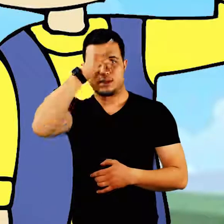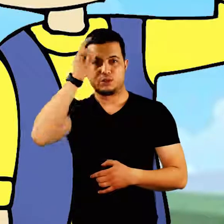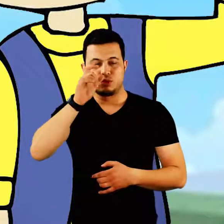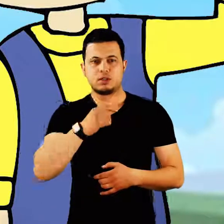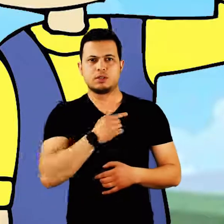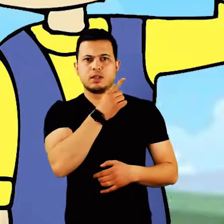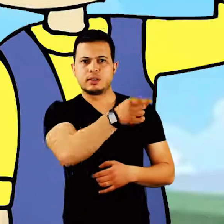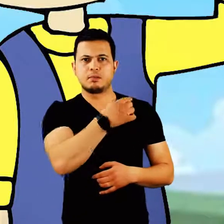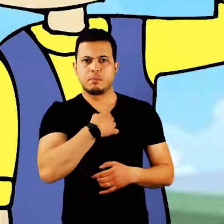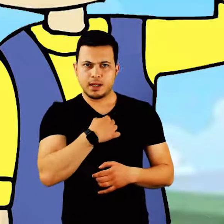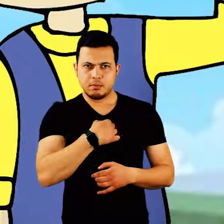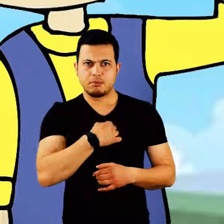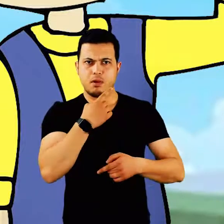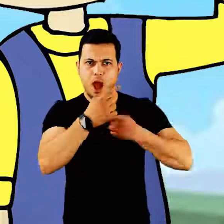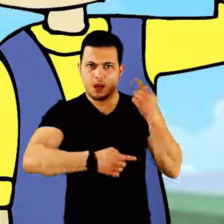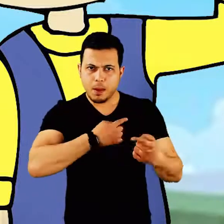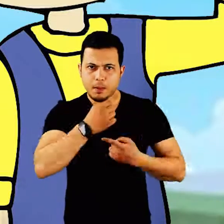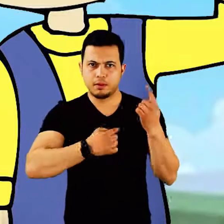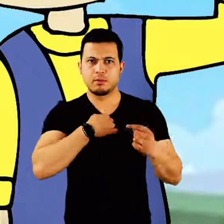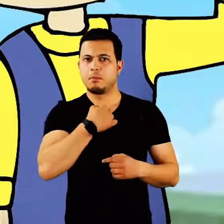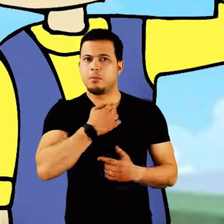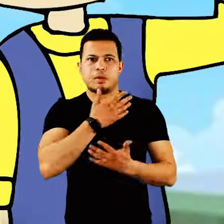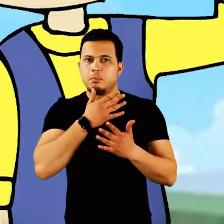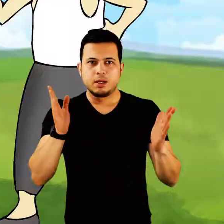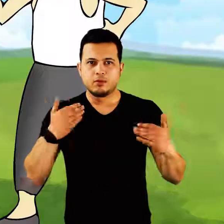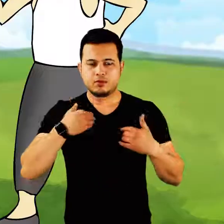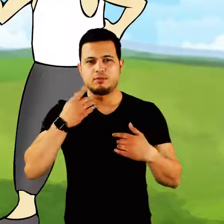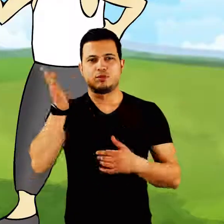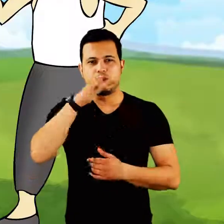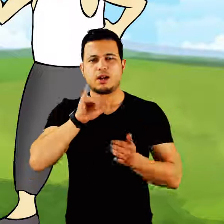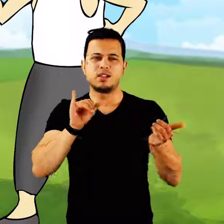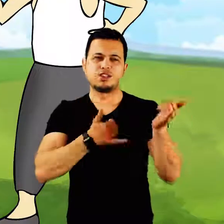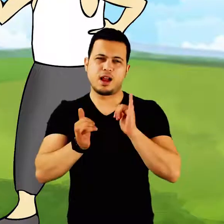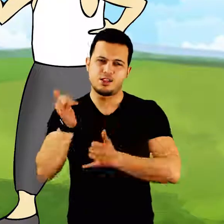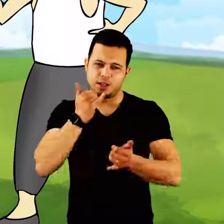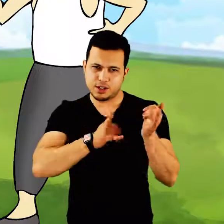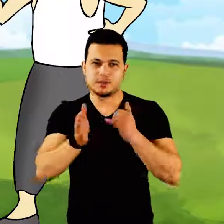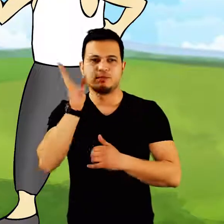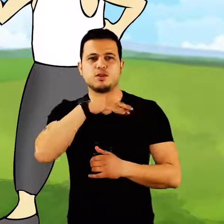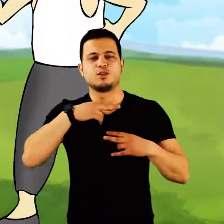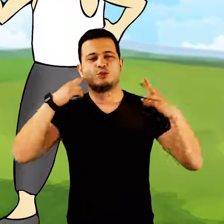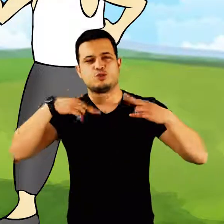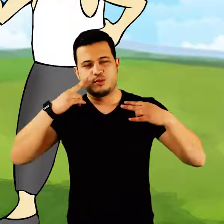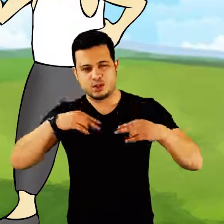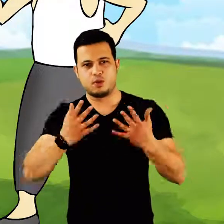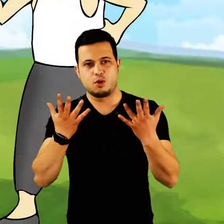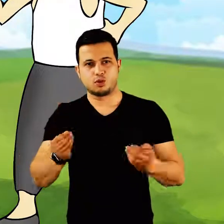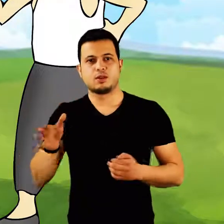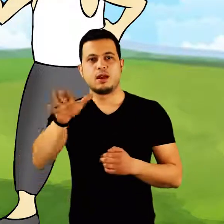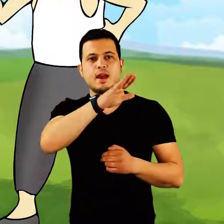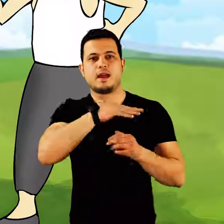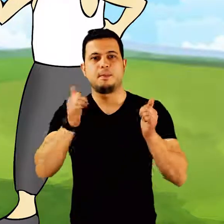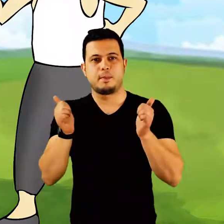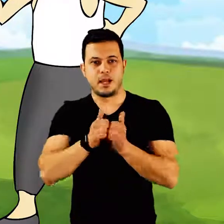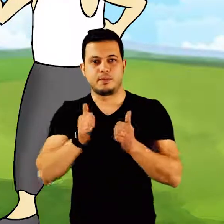benim akrabalarımsınız da ben mi bilmiyorum? Diye şakalaşıp onlara gülümsedi. Sonra hep